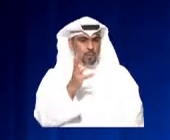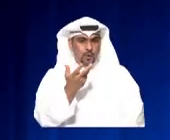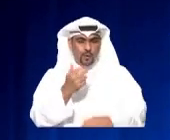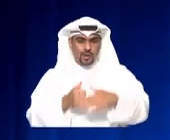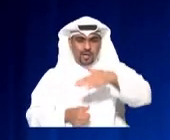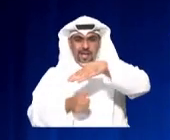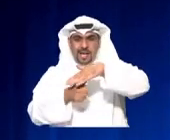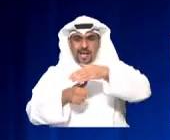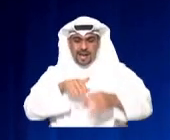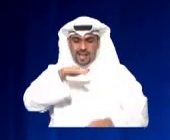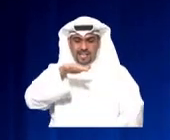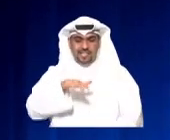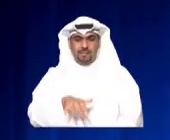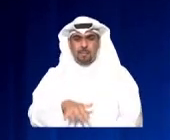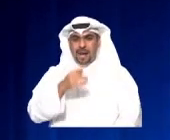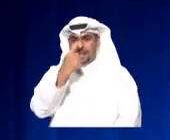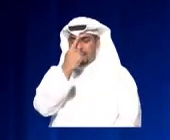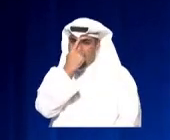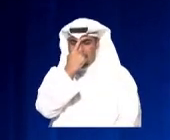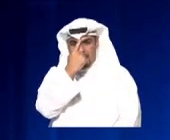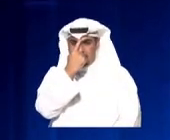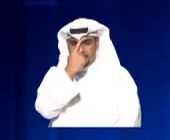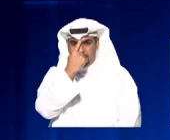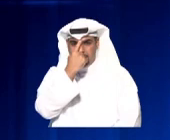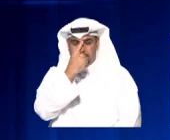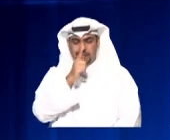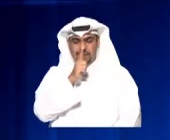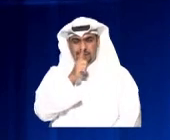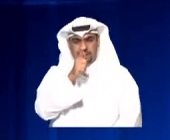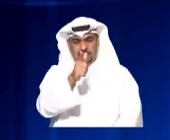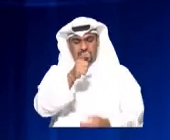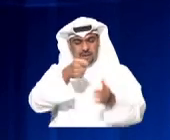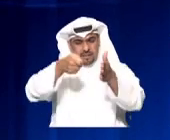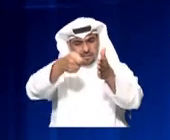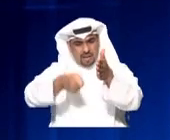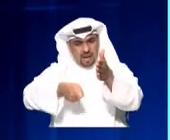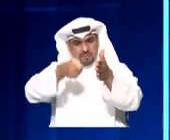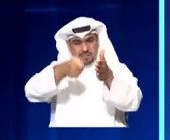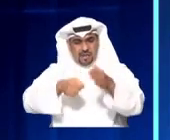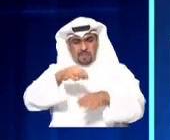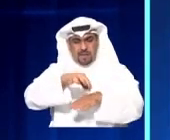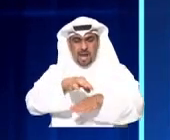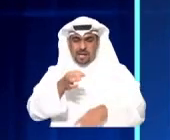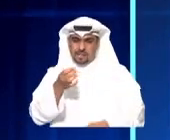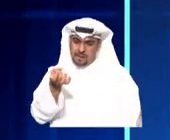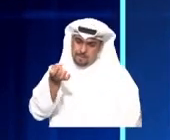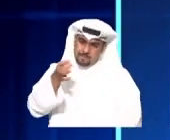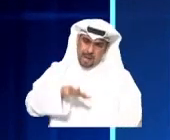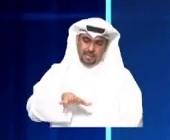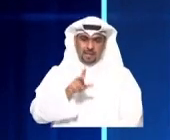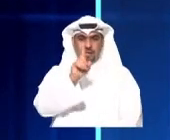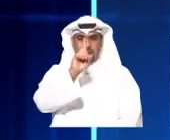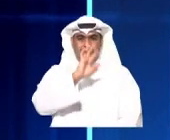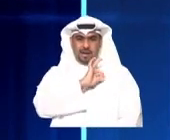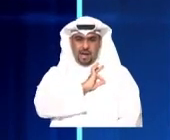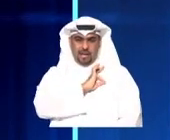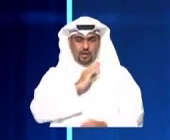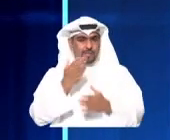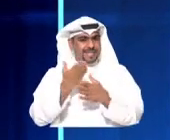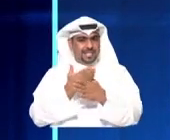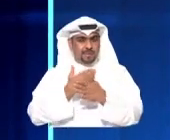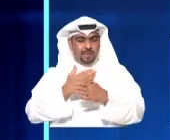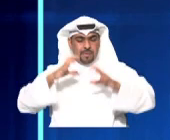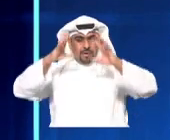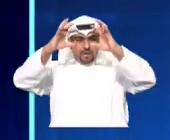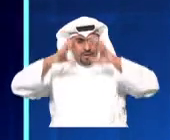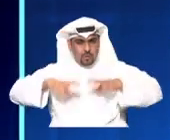جمهورية الهند الصديقة. طبنها سمو خالص التعازي وصادق مواساته بضحايا فيضانات الأمطار التي اجتاحت أجزاء من ولاية